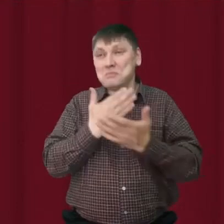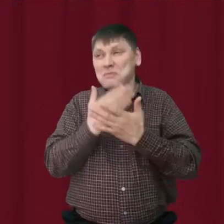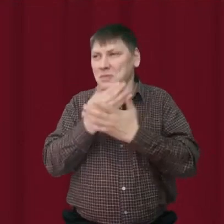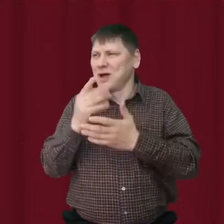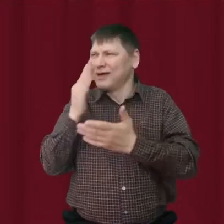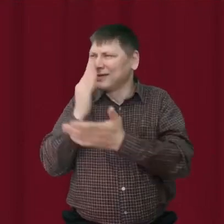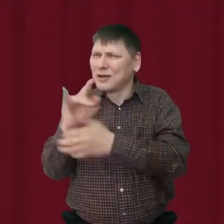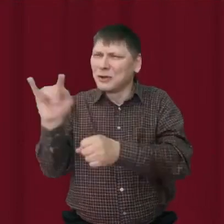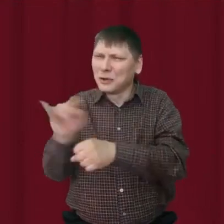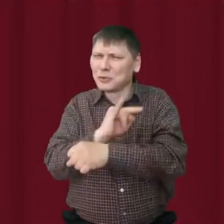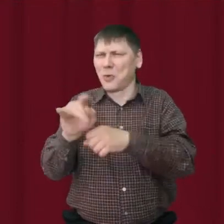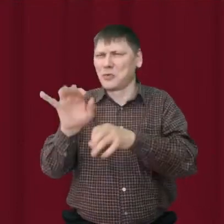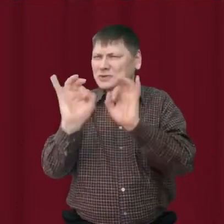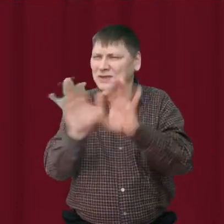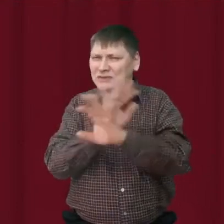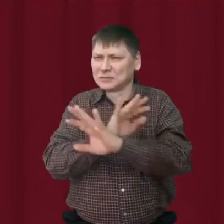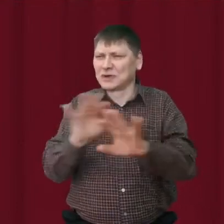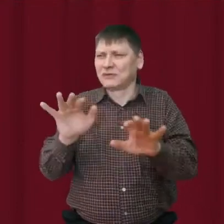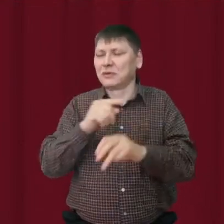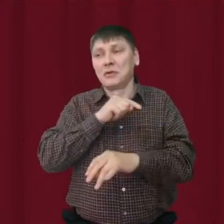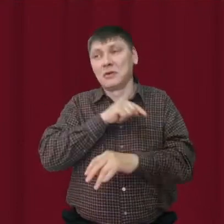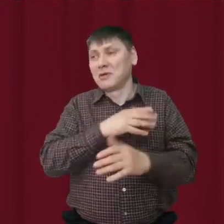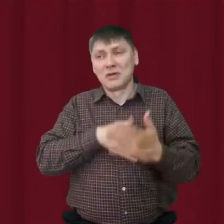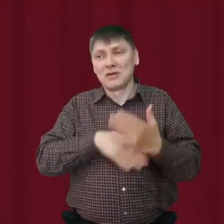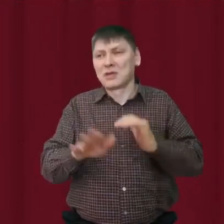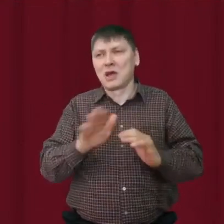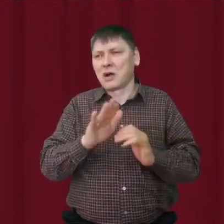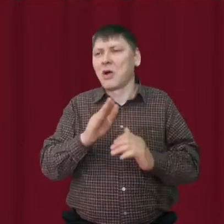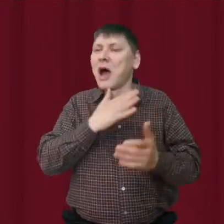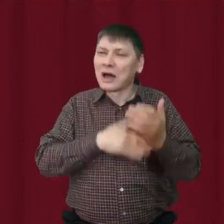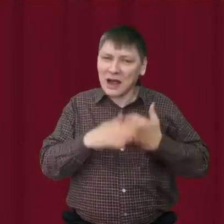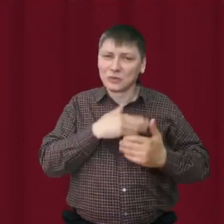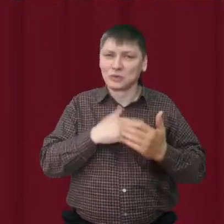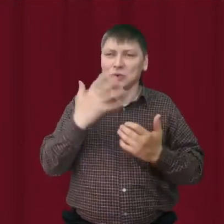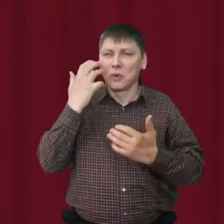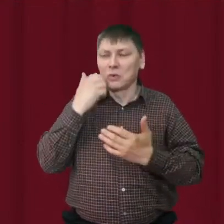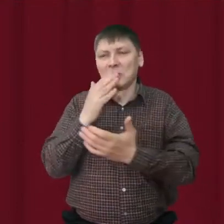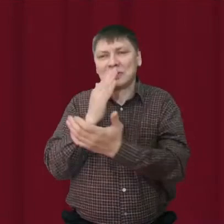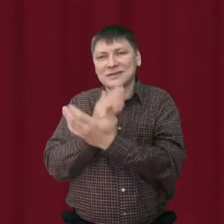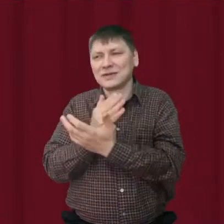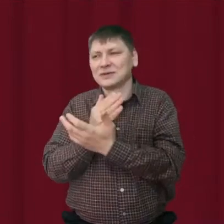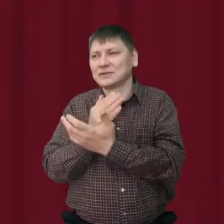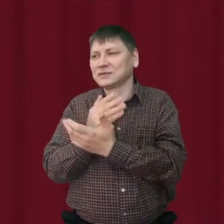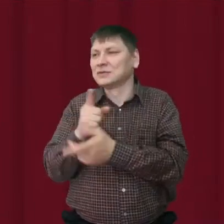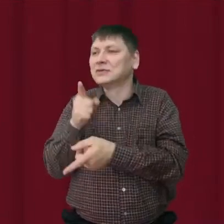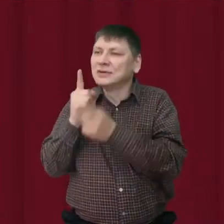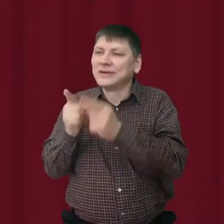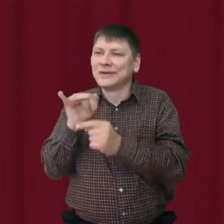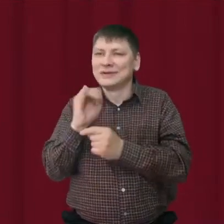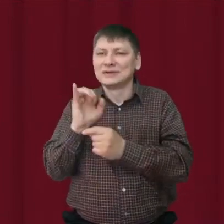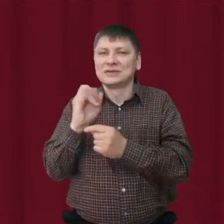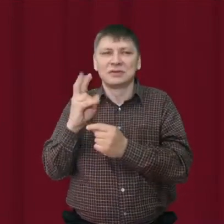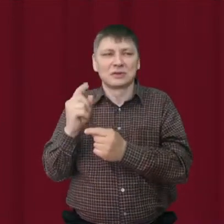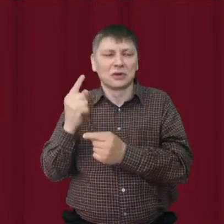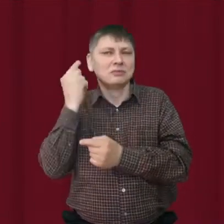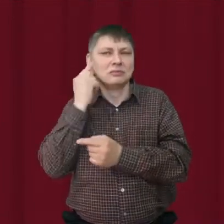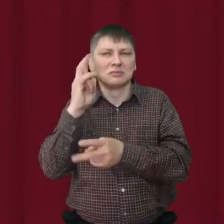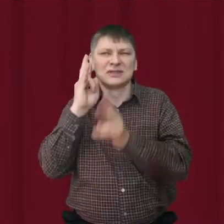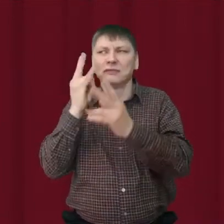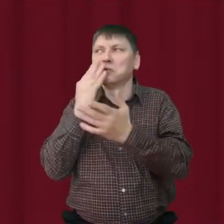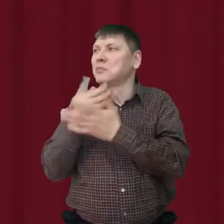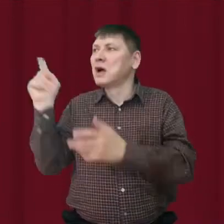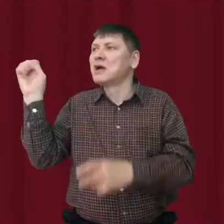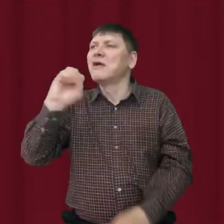есть несправедливость. Но наоборот, она радуется, когда проявляется Божья истина, когда звучит